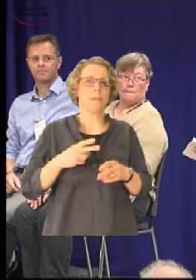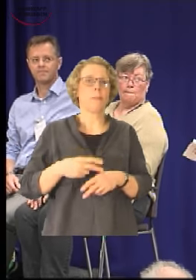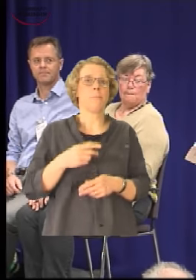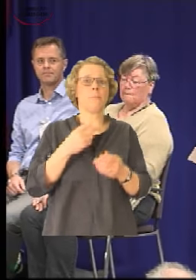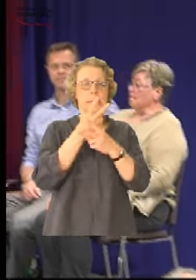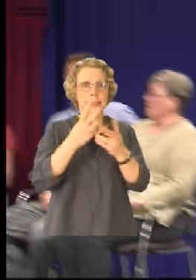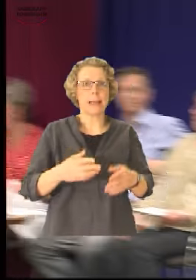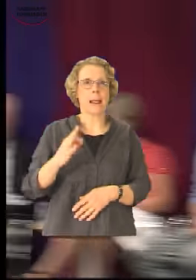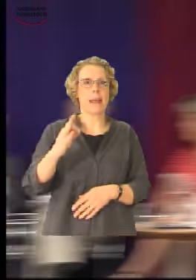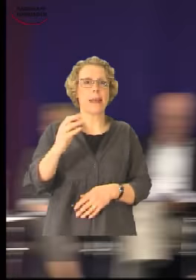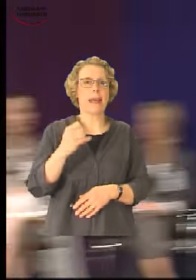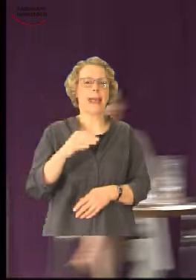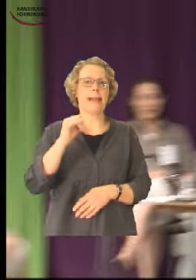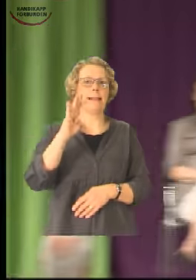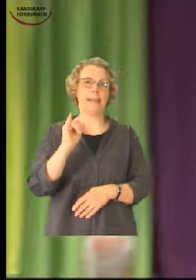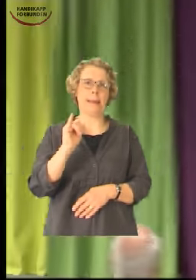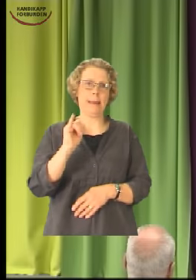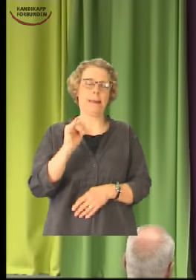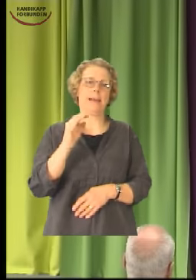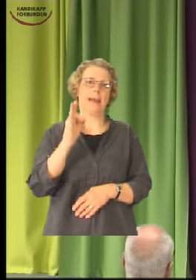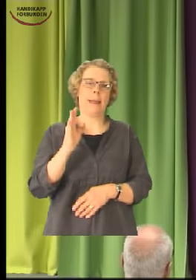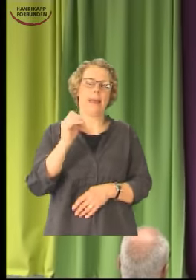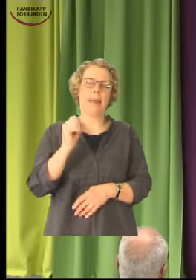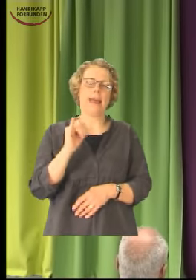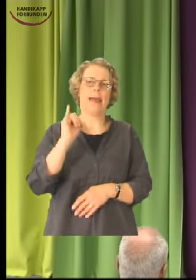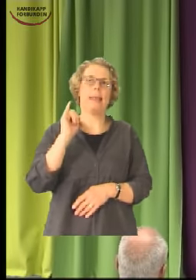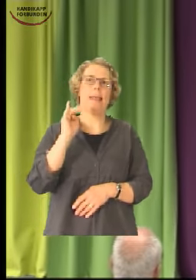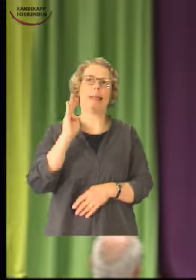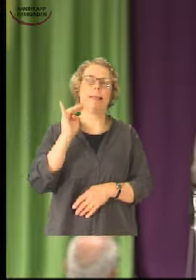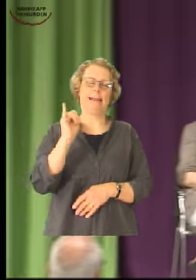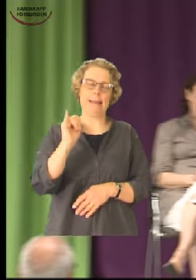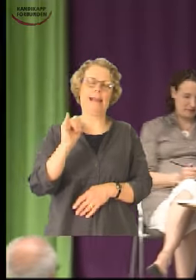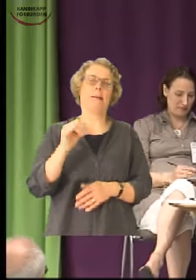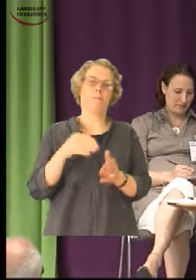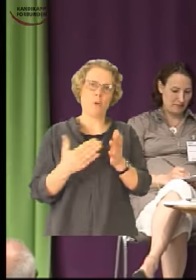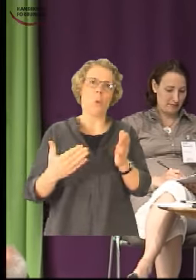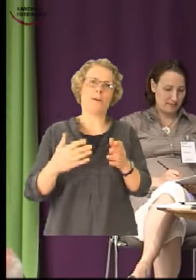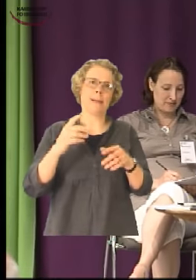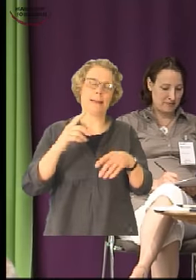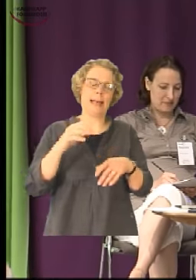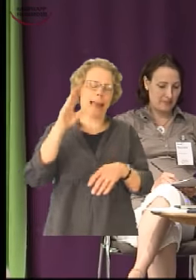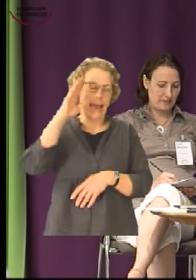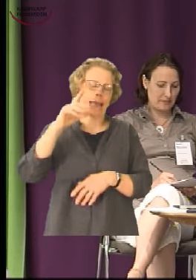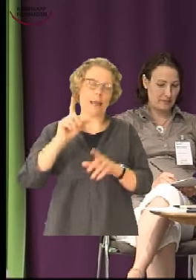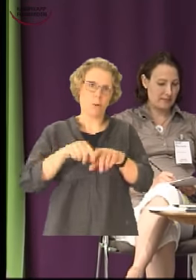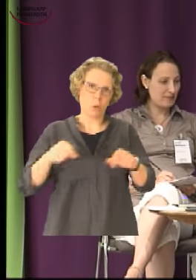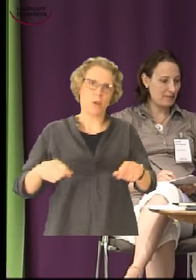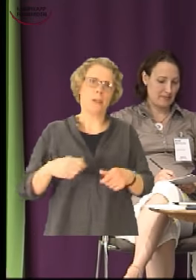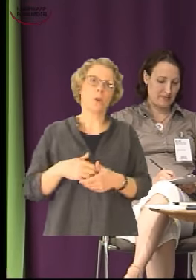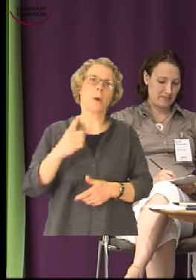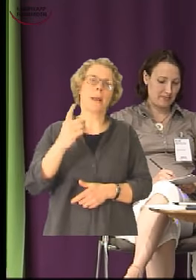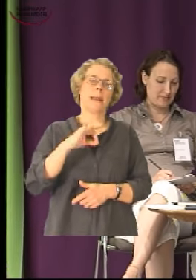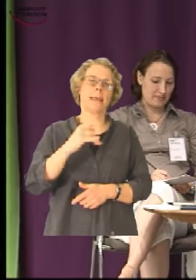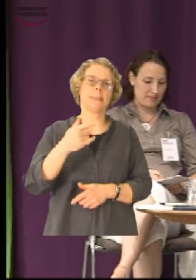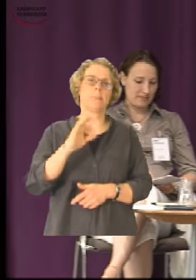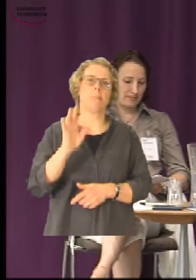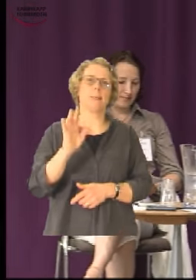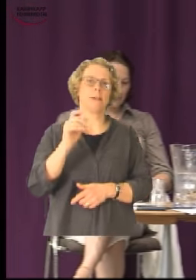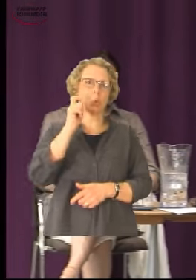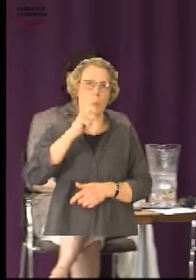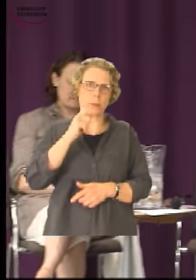från Läkarförbundet. Och sen har vi Lisbeth Löpare Johansson från Vårdförbundet. Vi